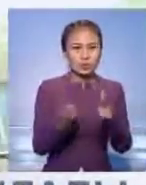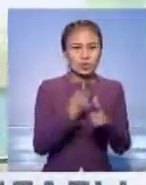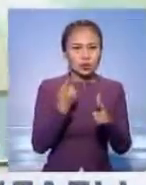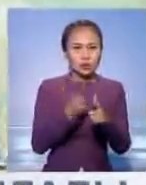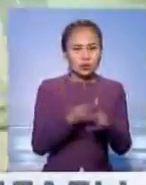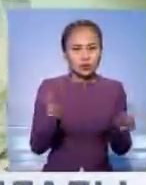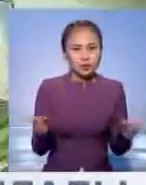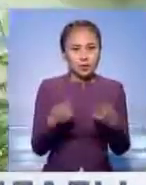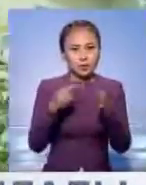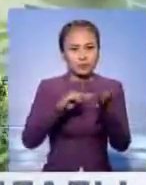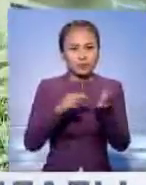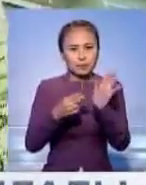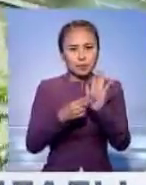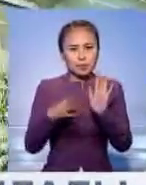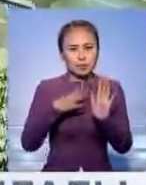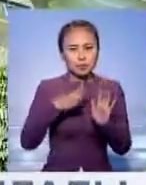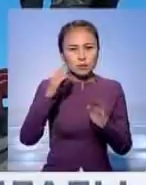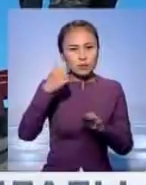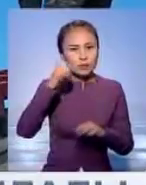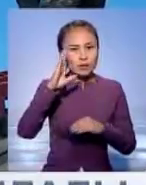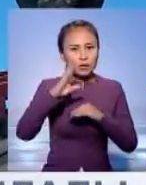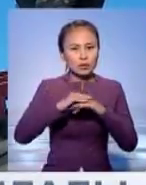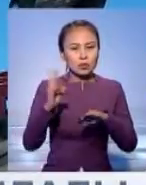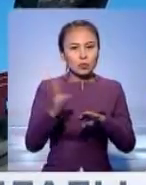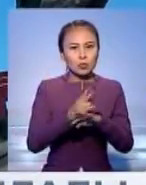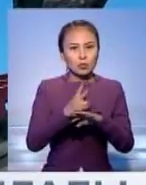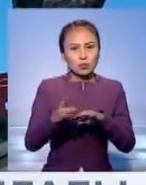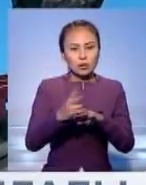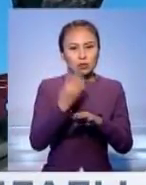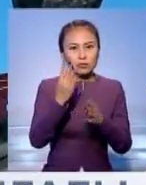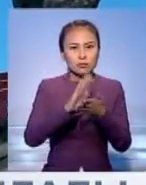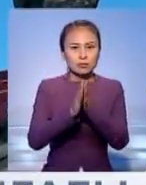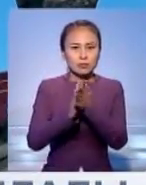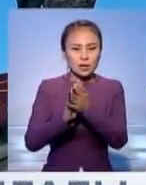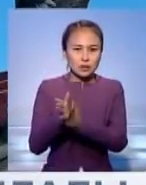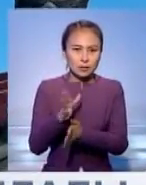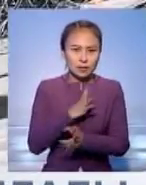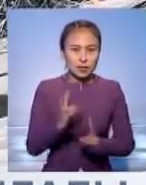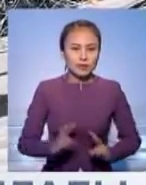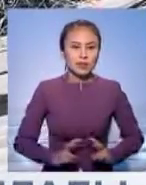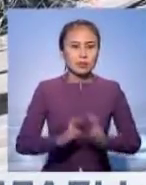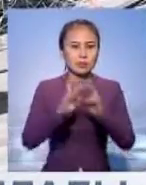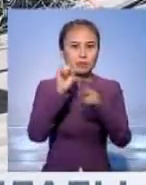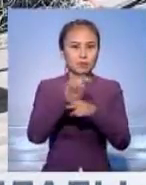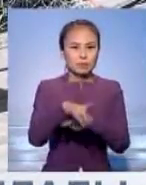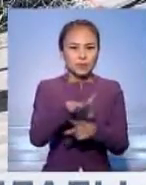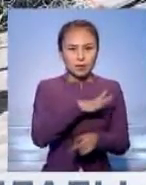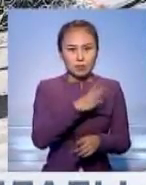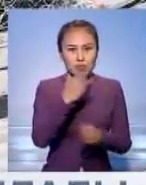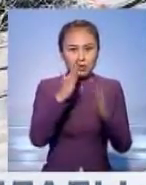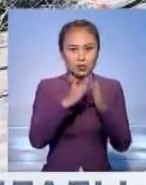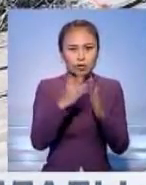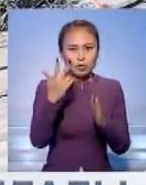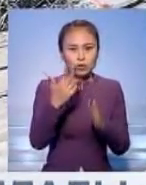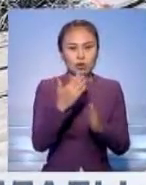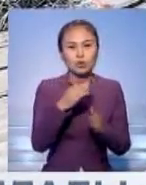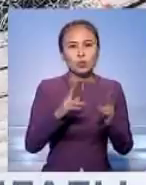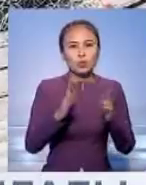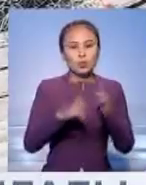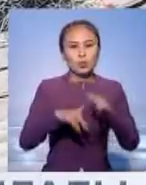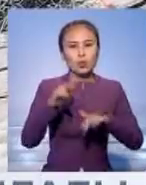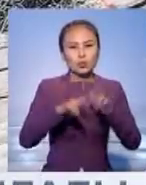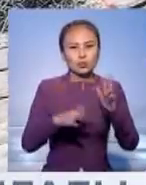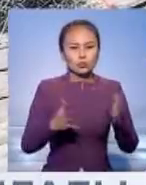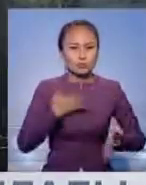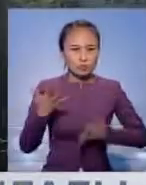шатырын жаңғырту жоспарланған. Күні бүгін тұрғындармен 4 жақты келісім шарт жасалып, қажетті лифтілерге тапсырыс берілген. 5 үйдің 3-үйінде құрылыс